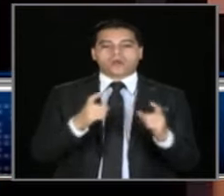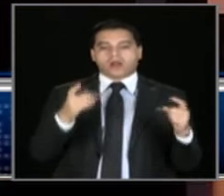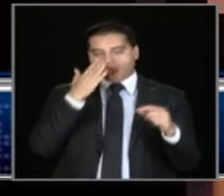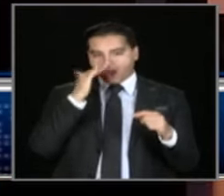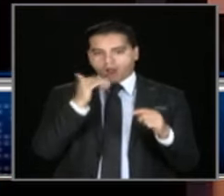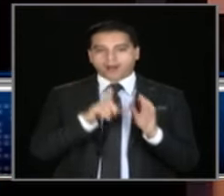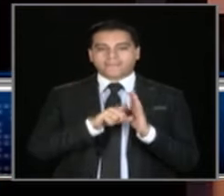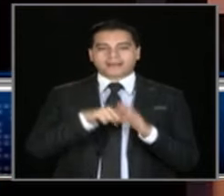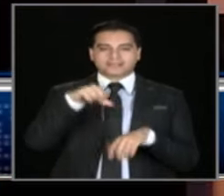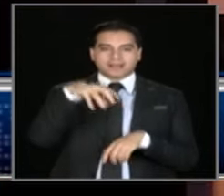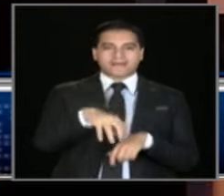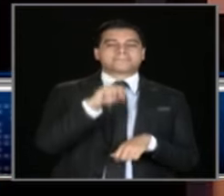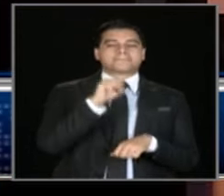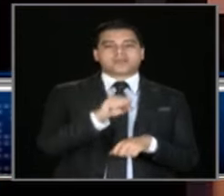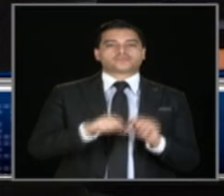كان نسخة